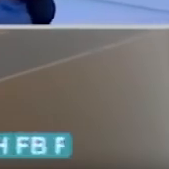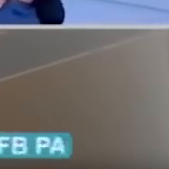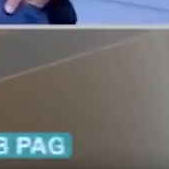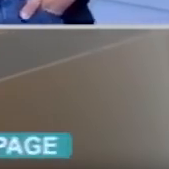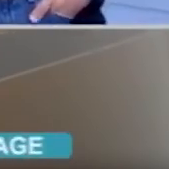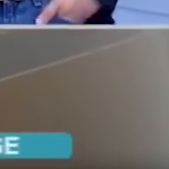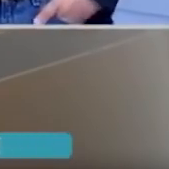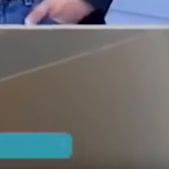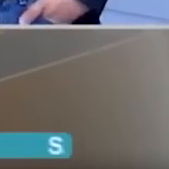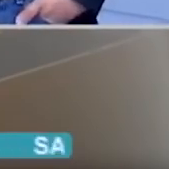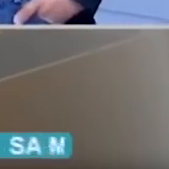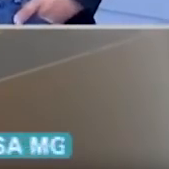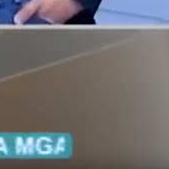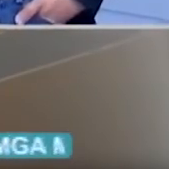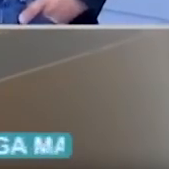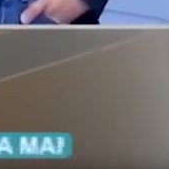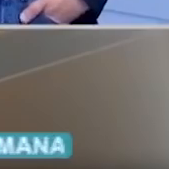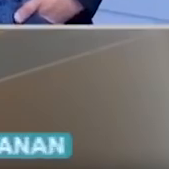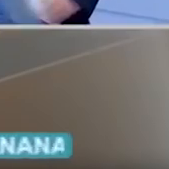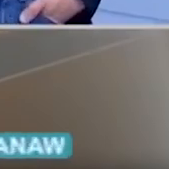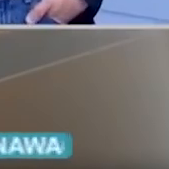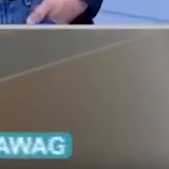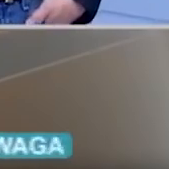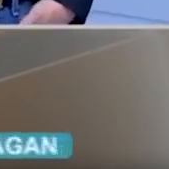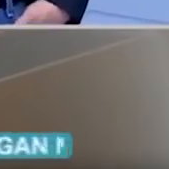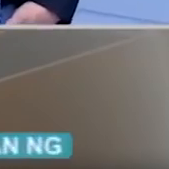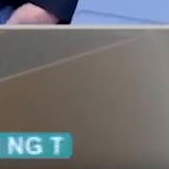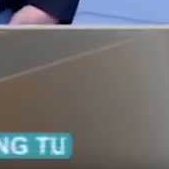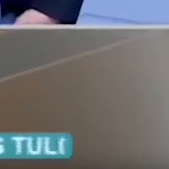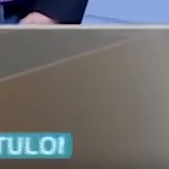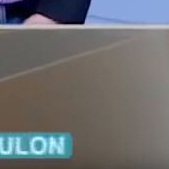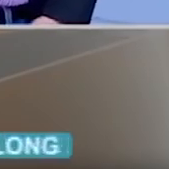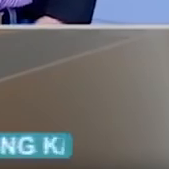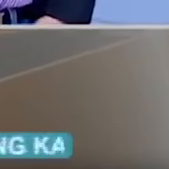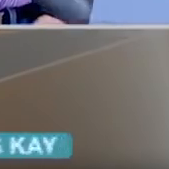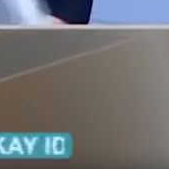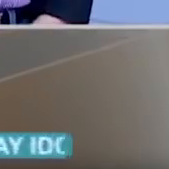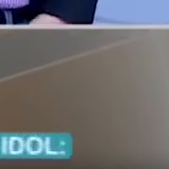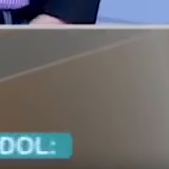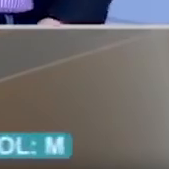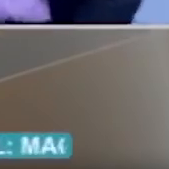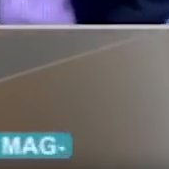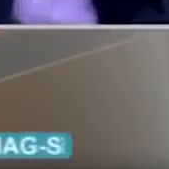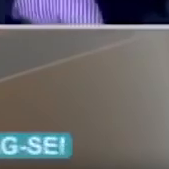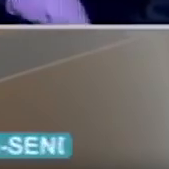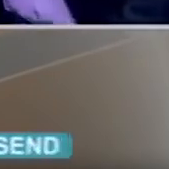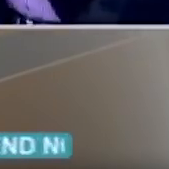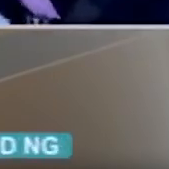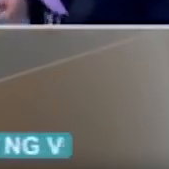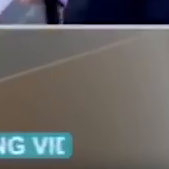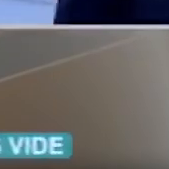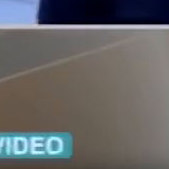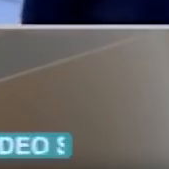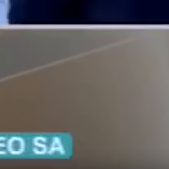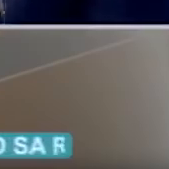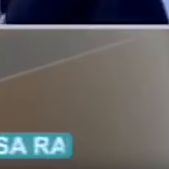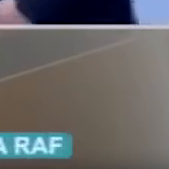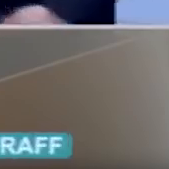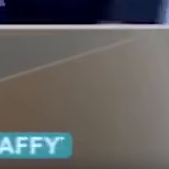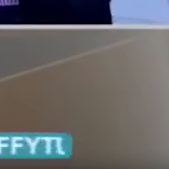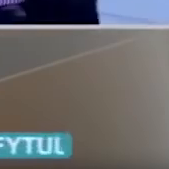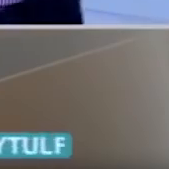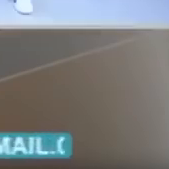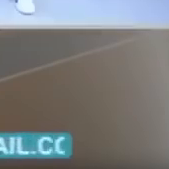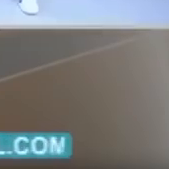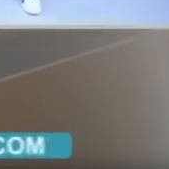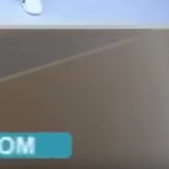Para may sipa, alam ko yung gumawa, ganun-ganun, Idol. Eh, kahit konti lang, pwede ba? Pwede natin makita yung, tawag ito,